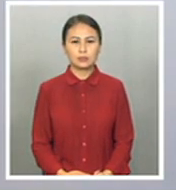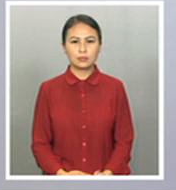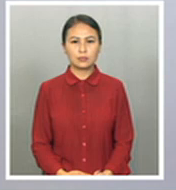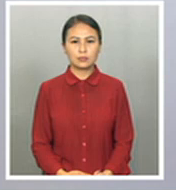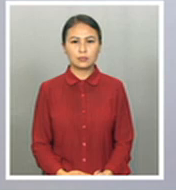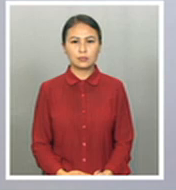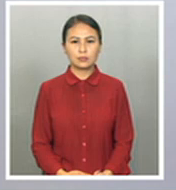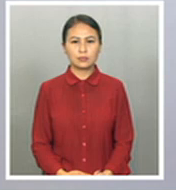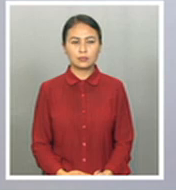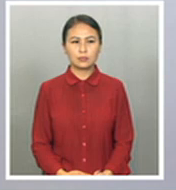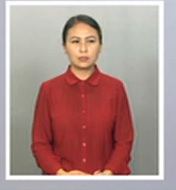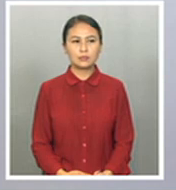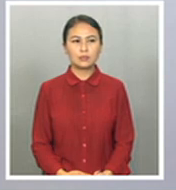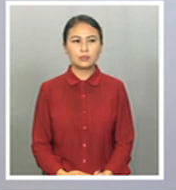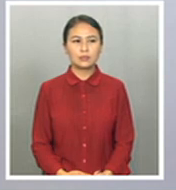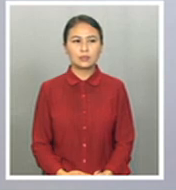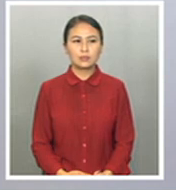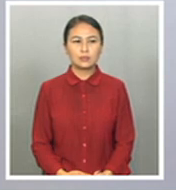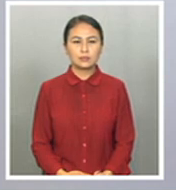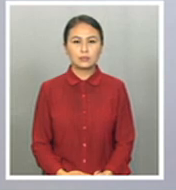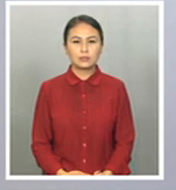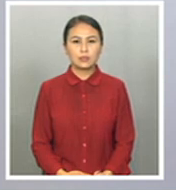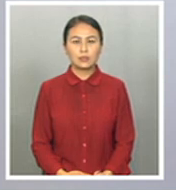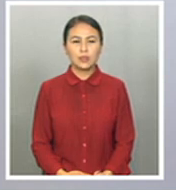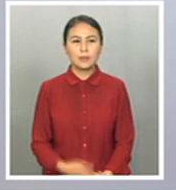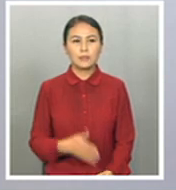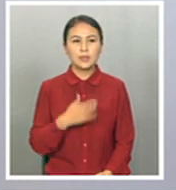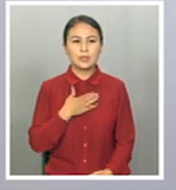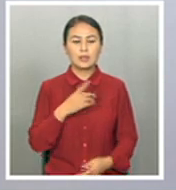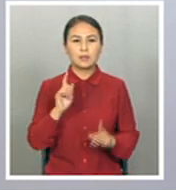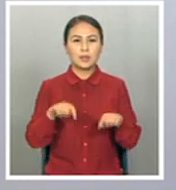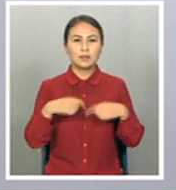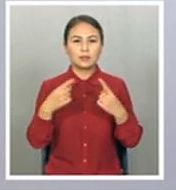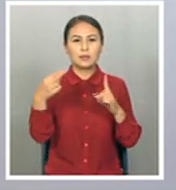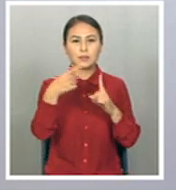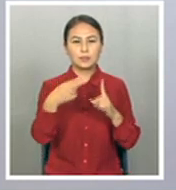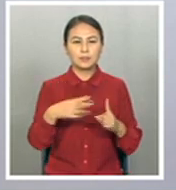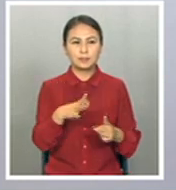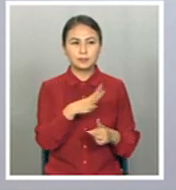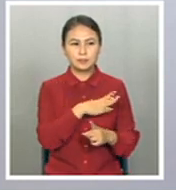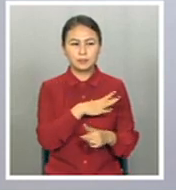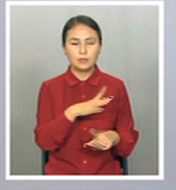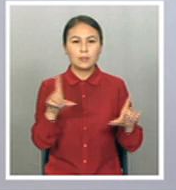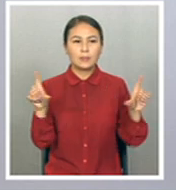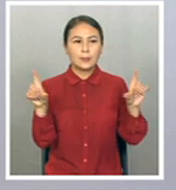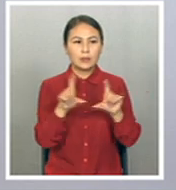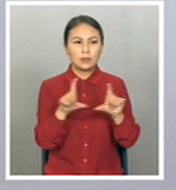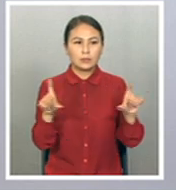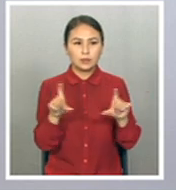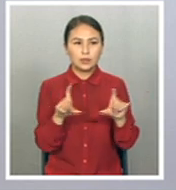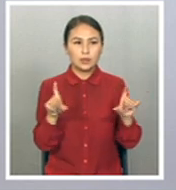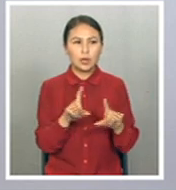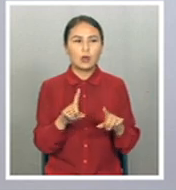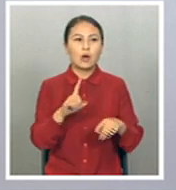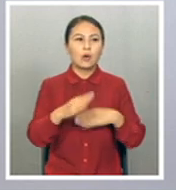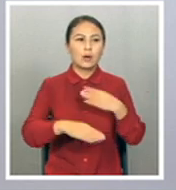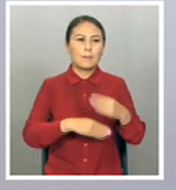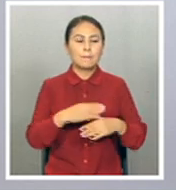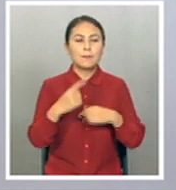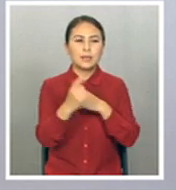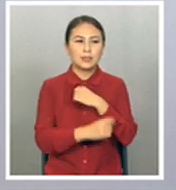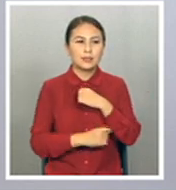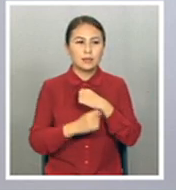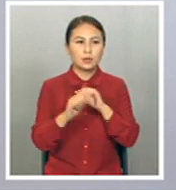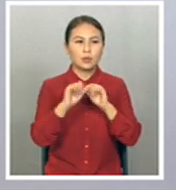Енді балалар келесі тапсырмаға көшейік. Бізге мәтінде есеп берілген. Оқиық. Дүкендегі орам